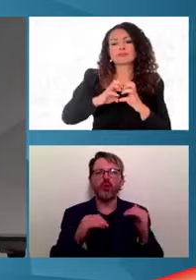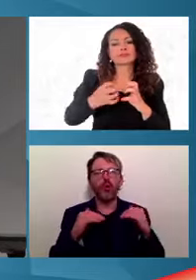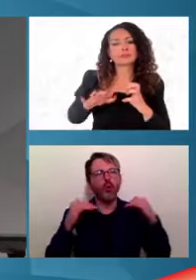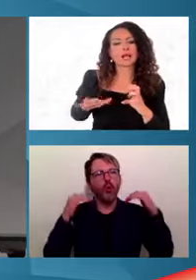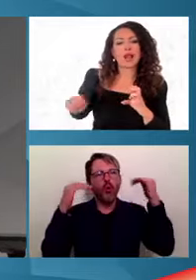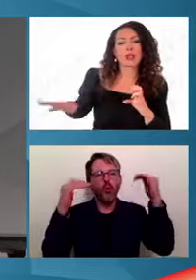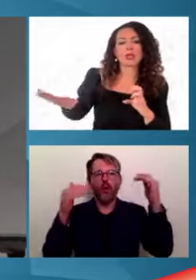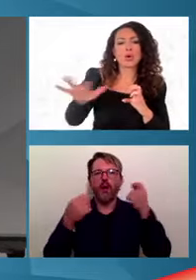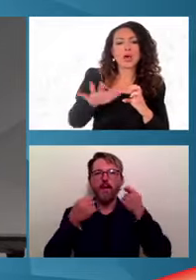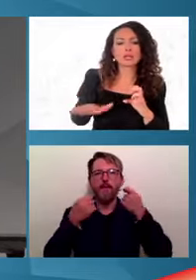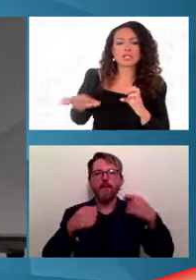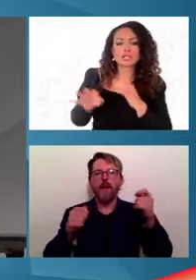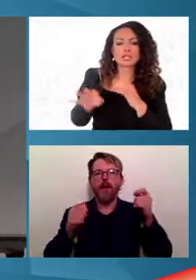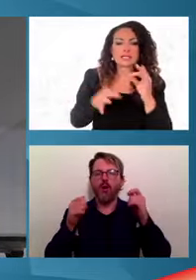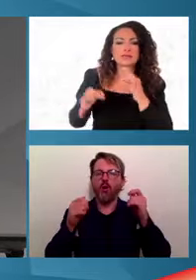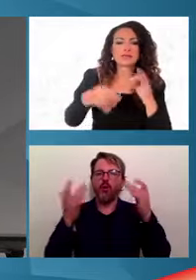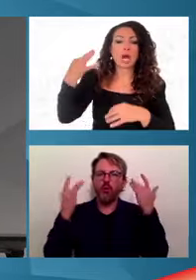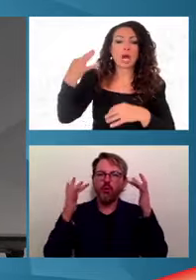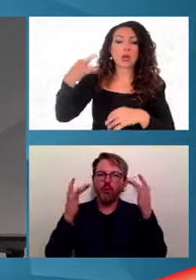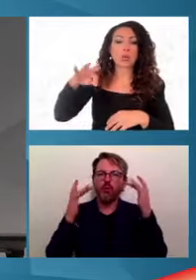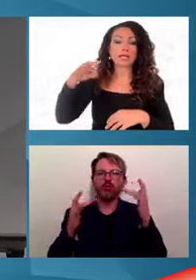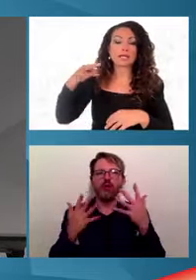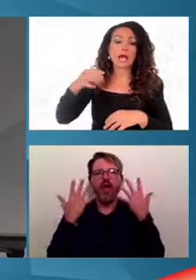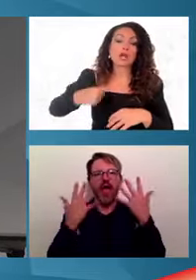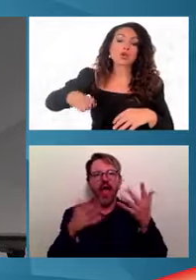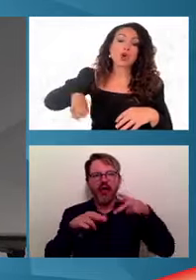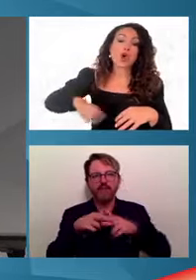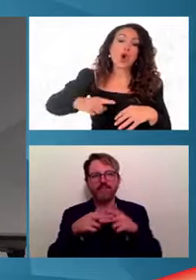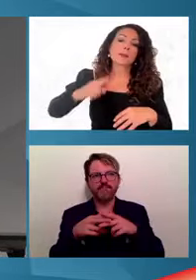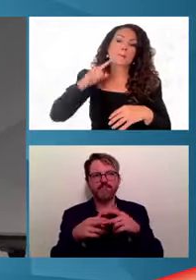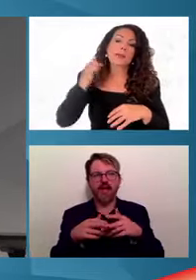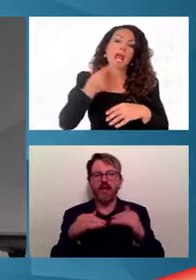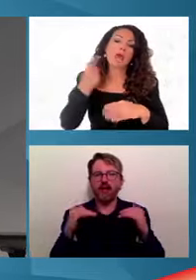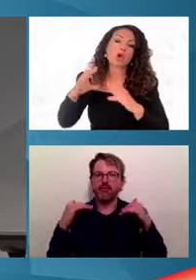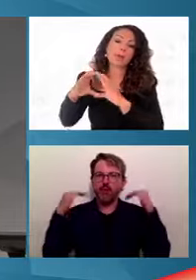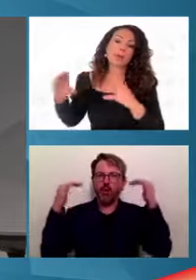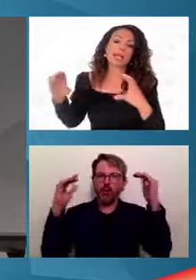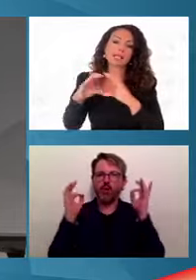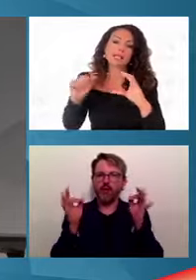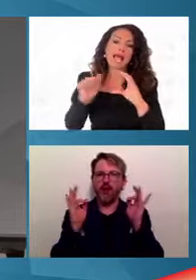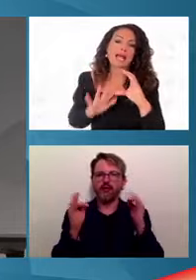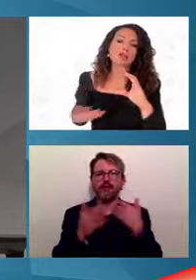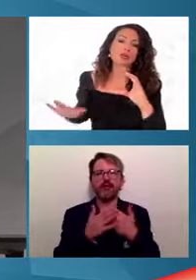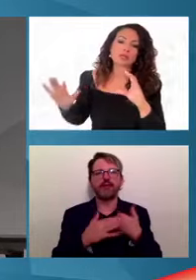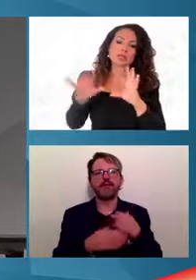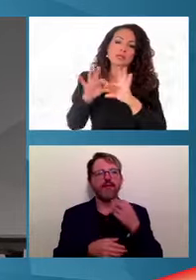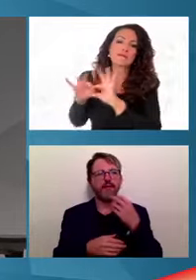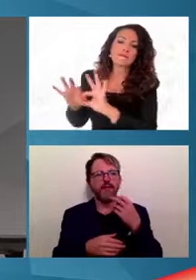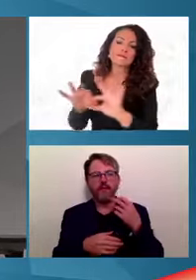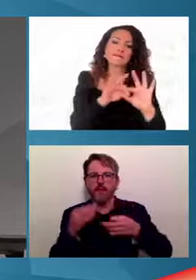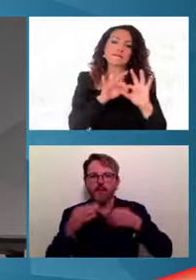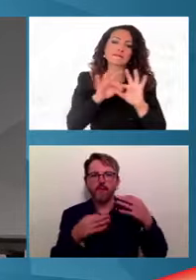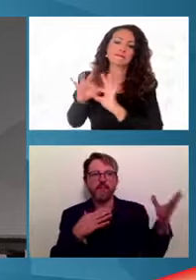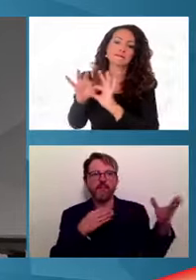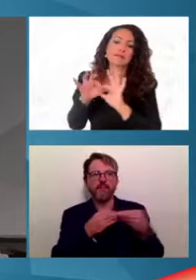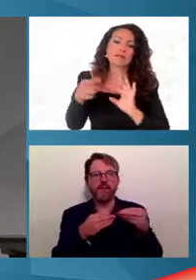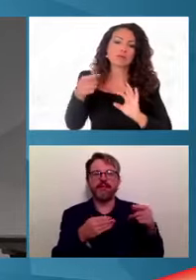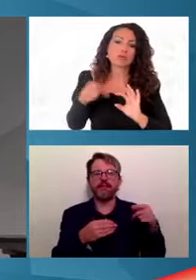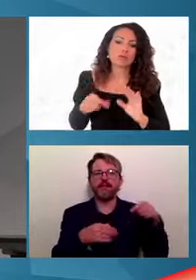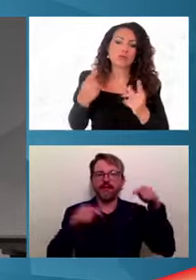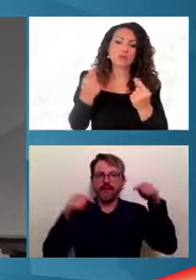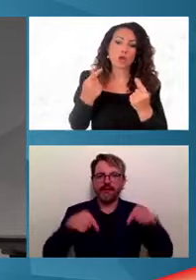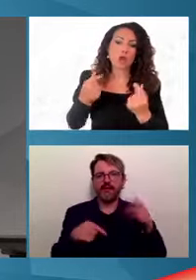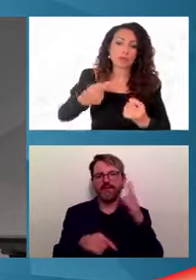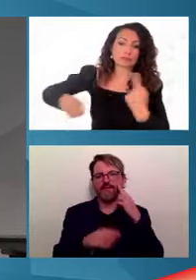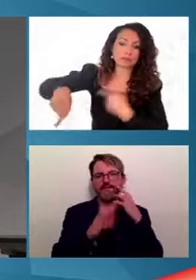lavorare con le imprese altoatesine, perché sicuramente è un buon lavorare, è un sinonimo di qualità, ma anche un mettere in circolo del denaro per investirlo per il